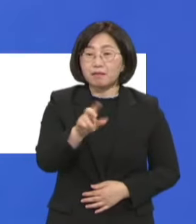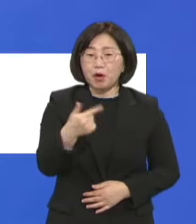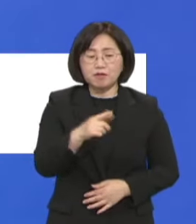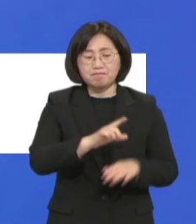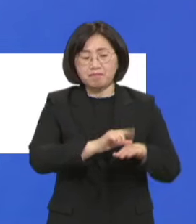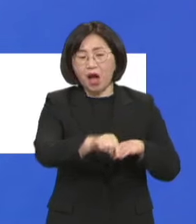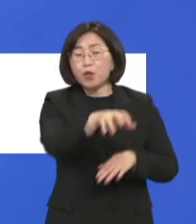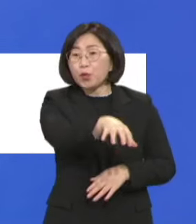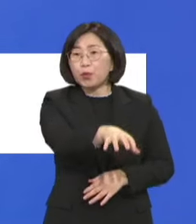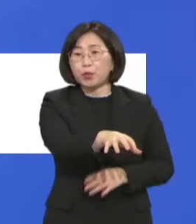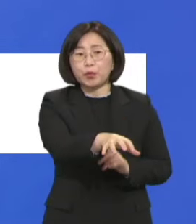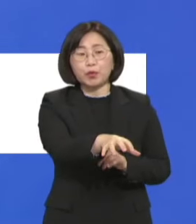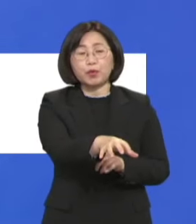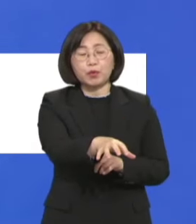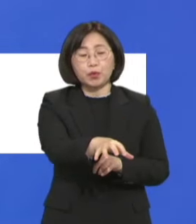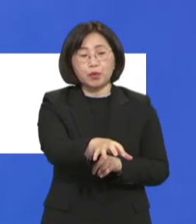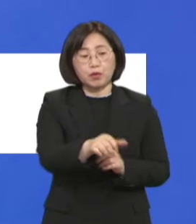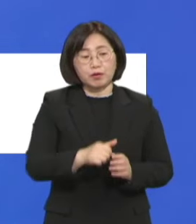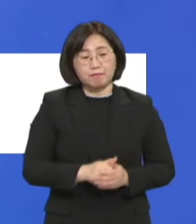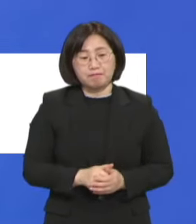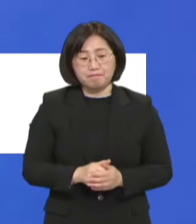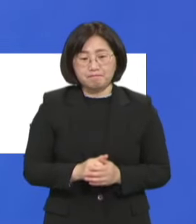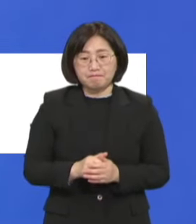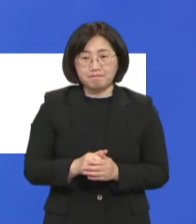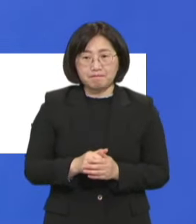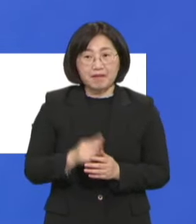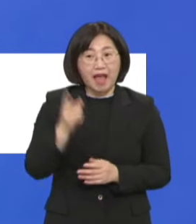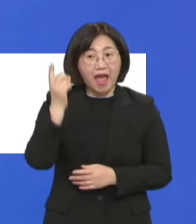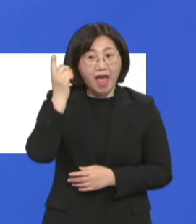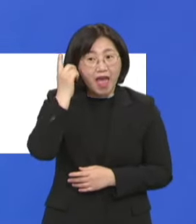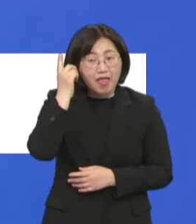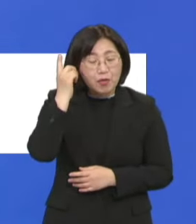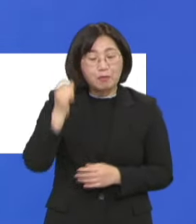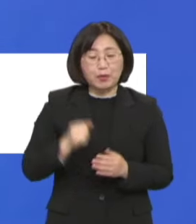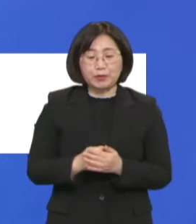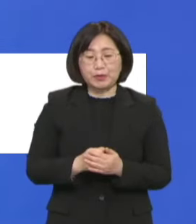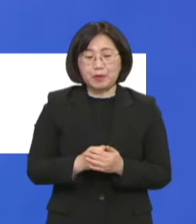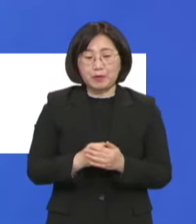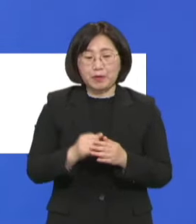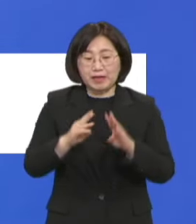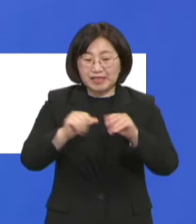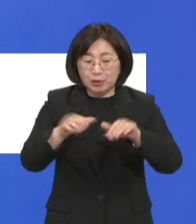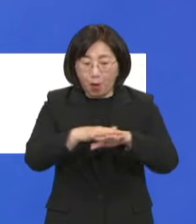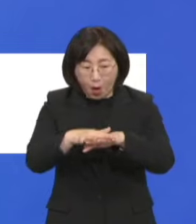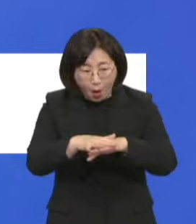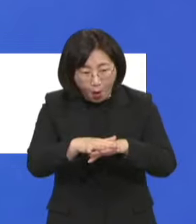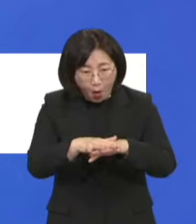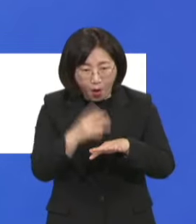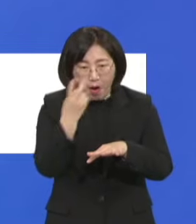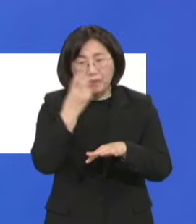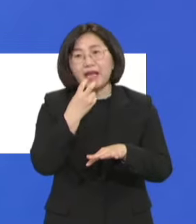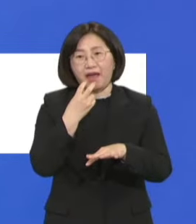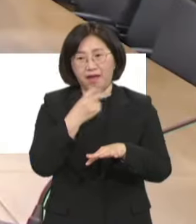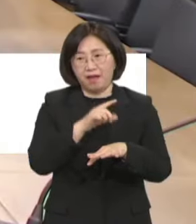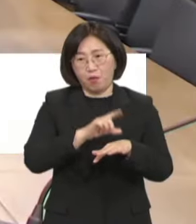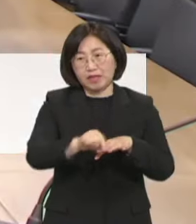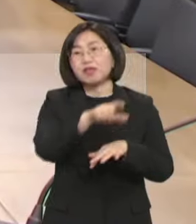곳이라 그 본인도 카카오 맵을 통해서 그 외진 곳을 검색한 것으로